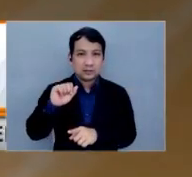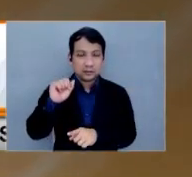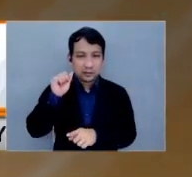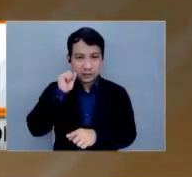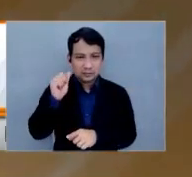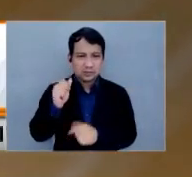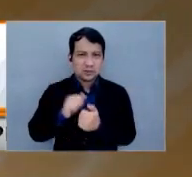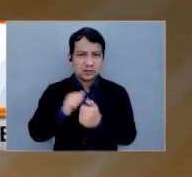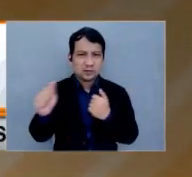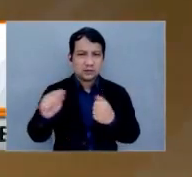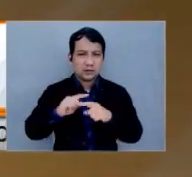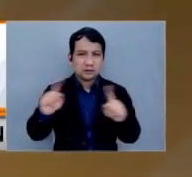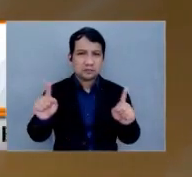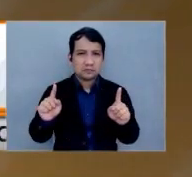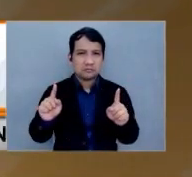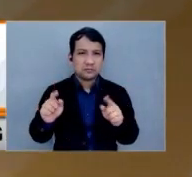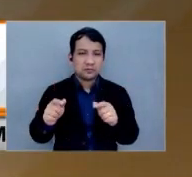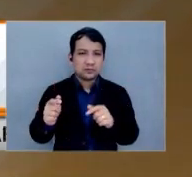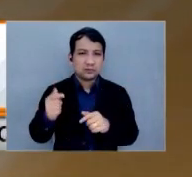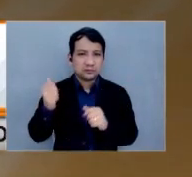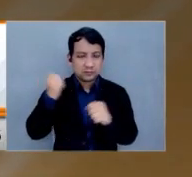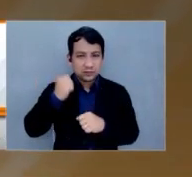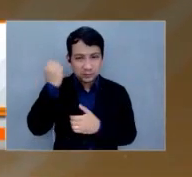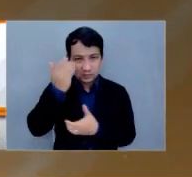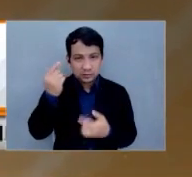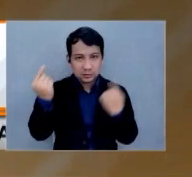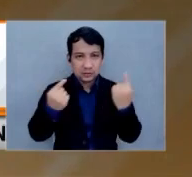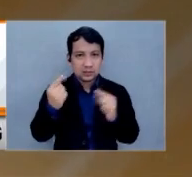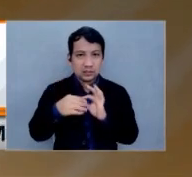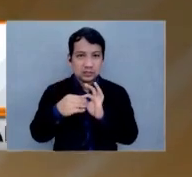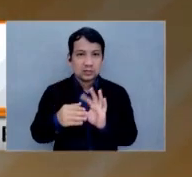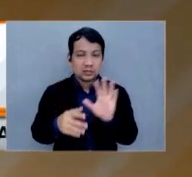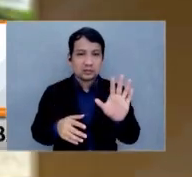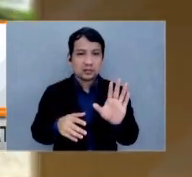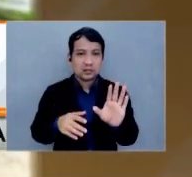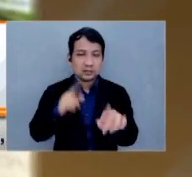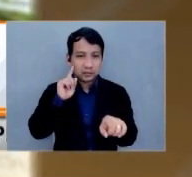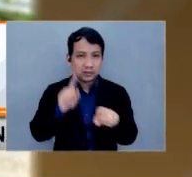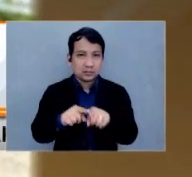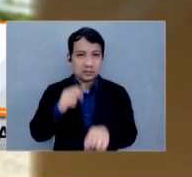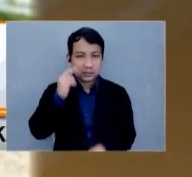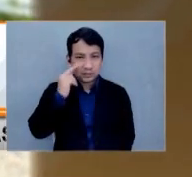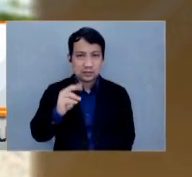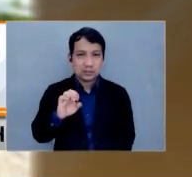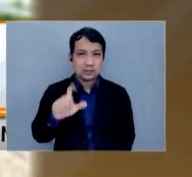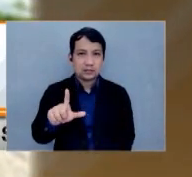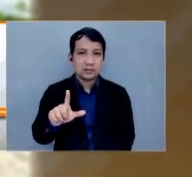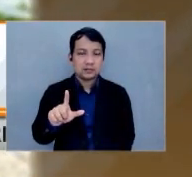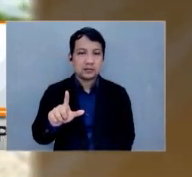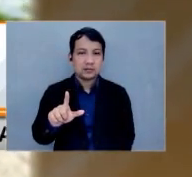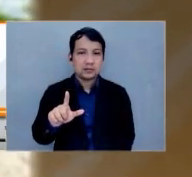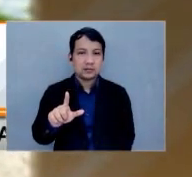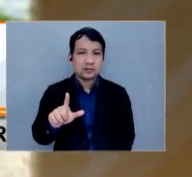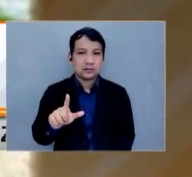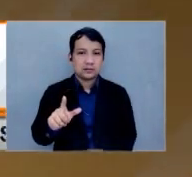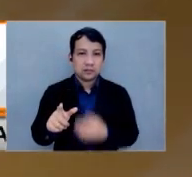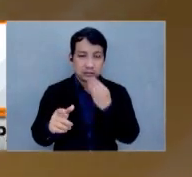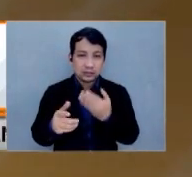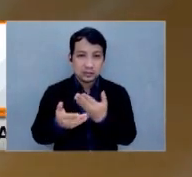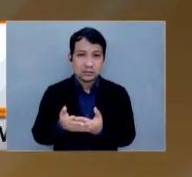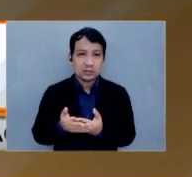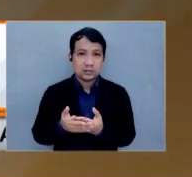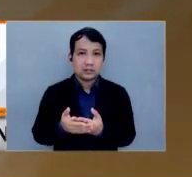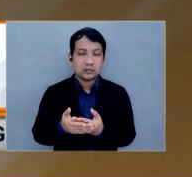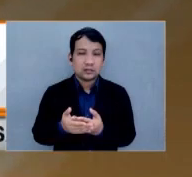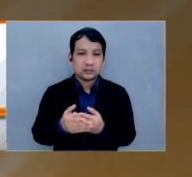sa limelight, inaalagaan naman si Angel ng kanyang mister na si Neil. Sadyang off the grid lang talaga ngayon sina Angel at Neil